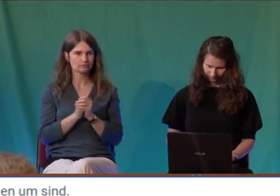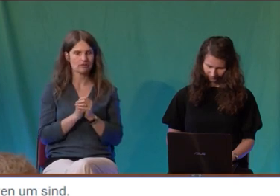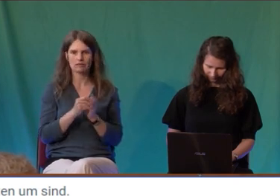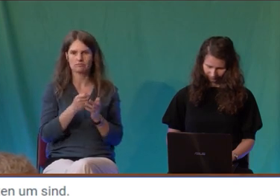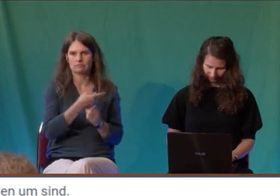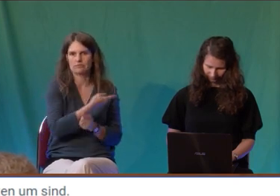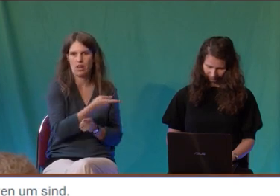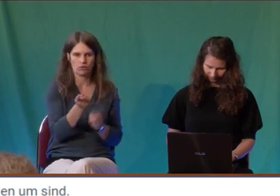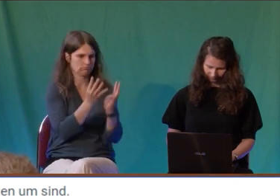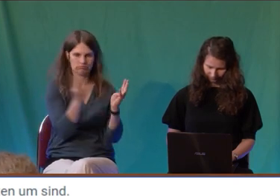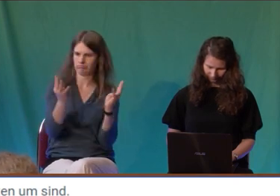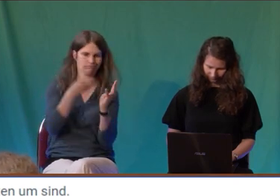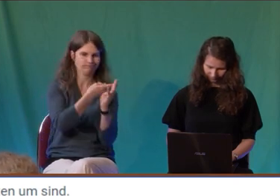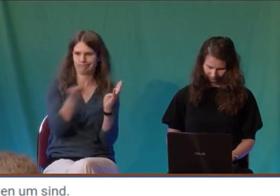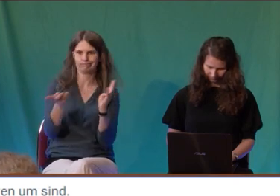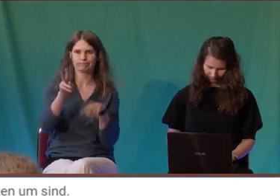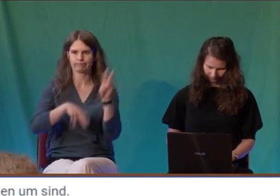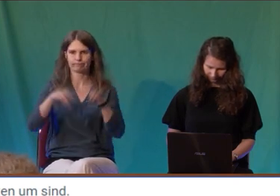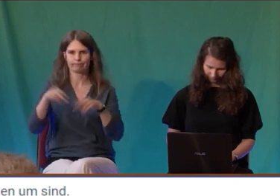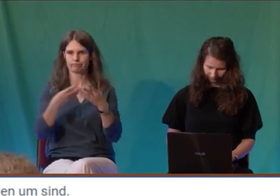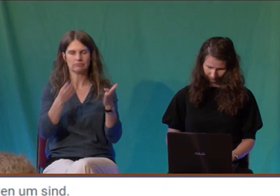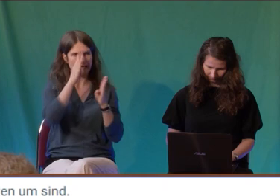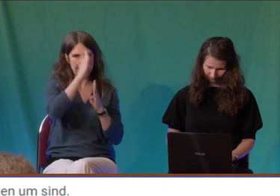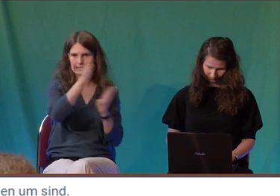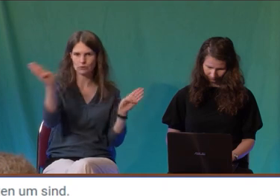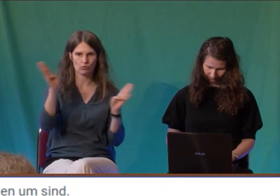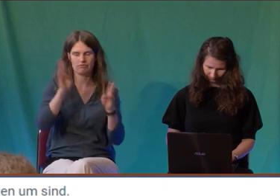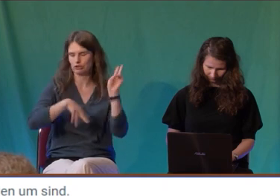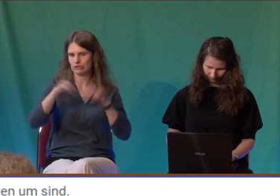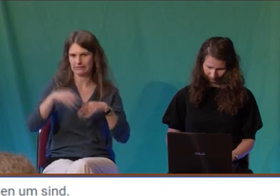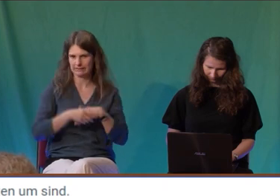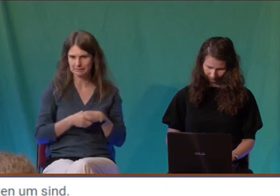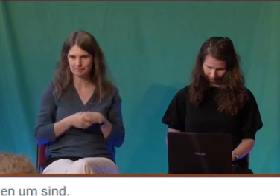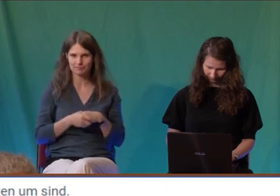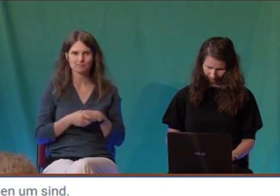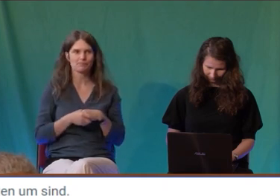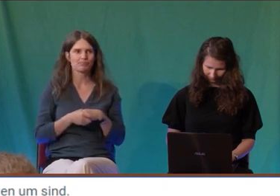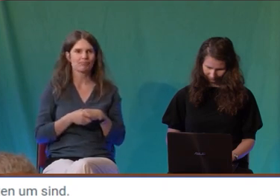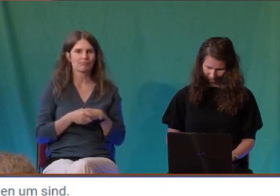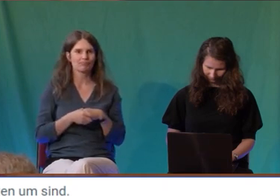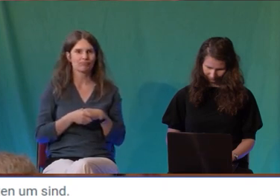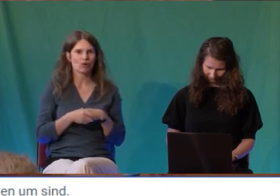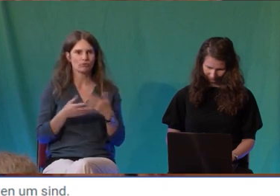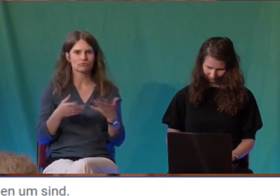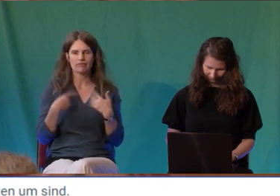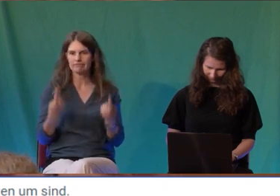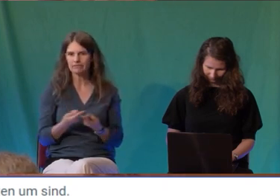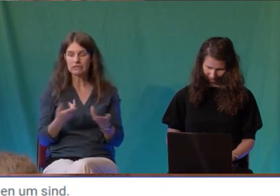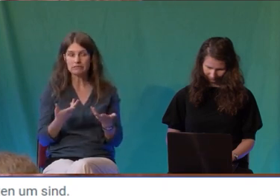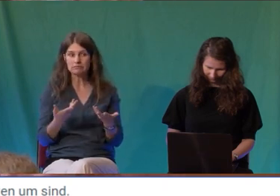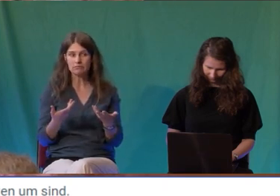Leute und Richtungen und wir haben die Begleiter also